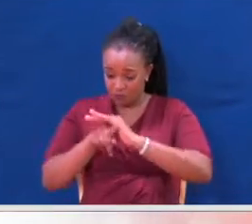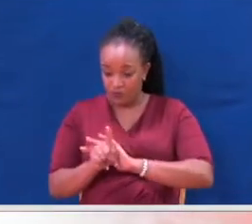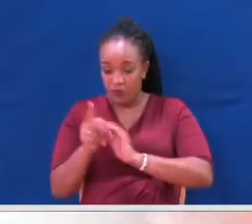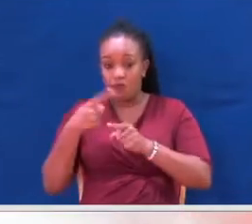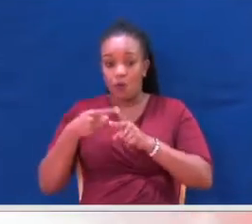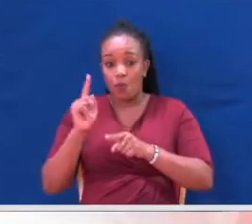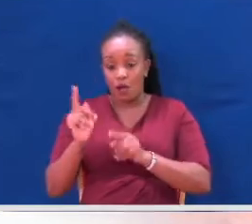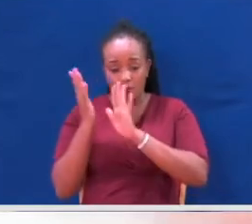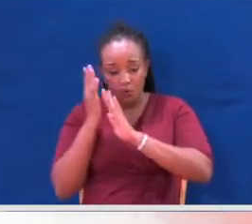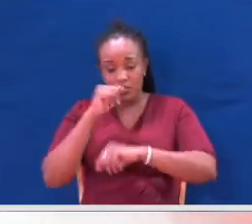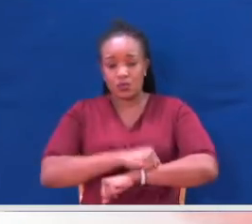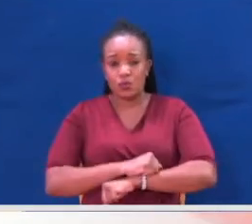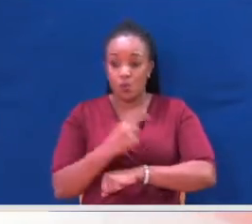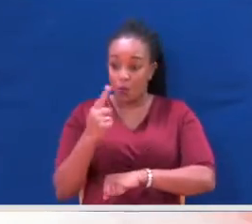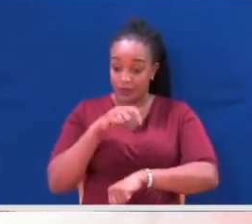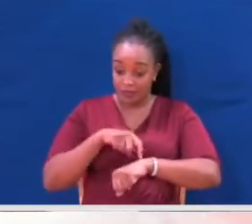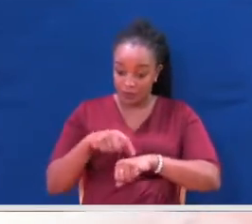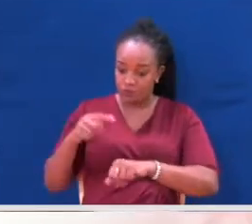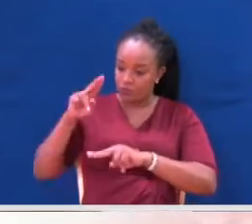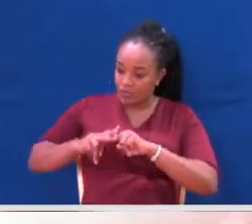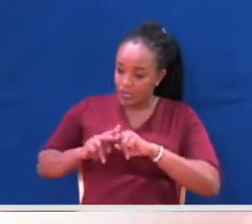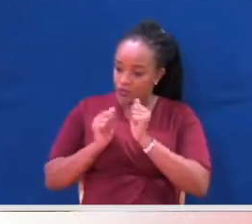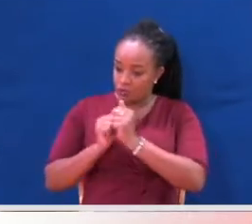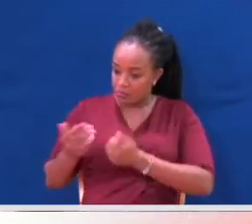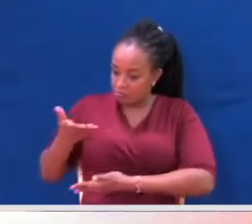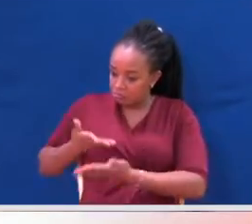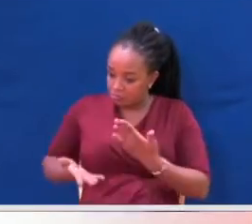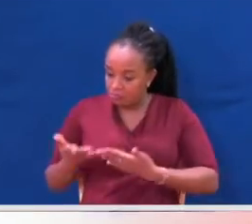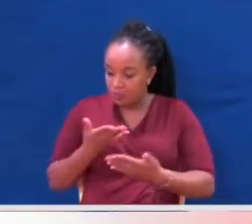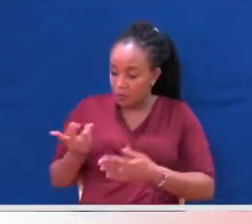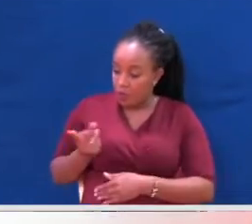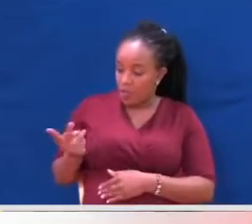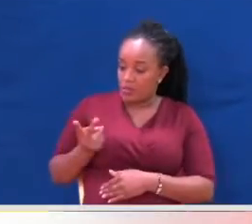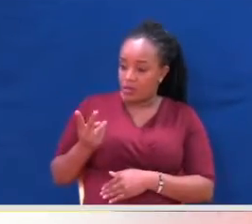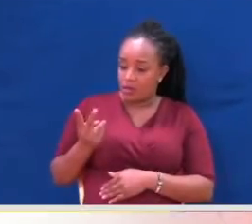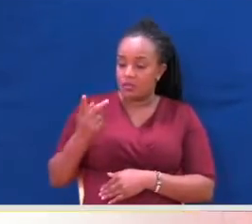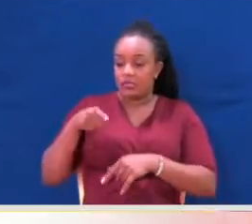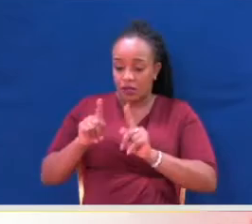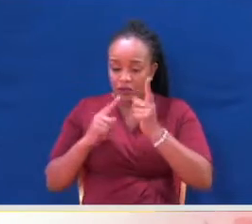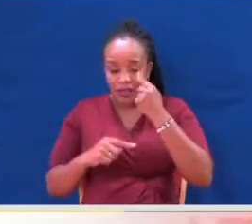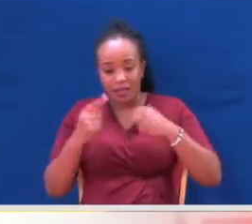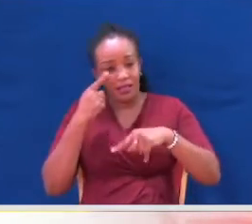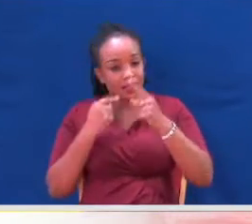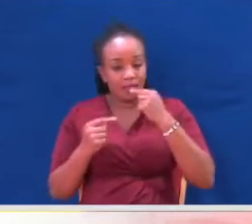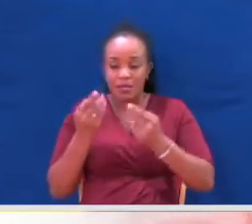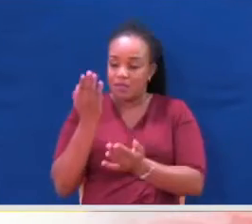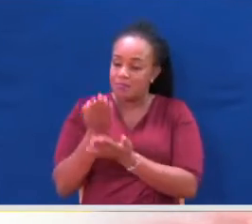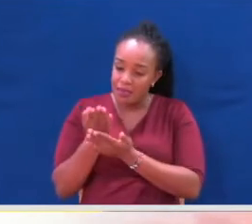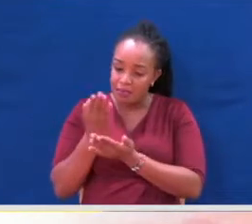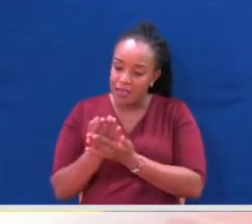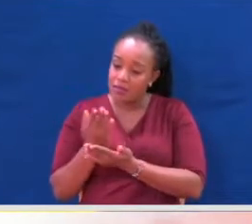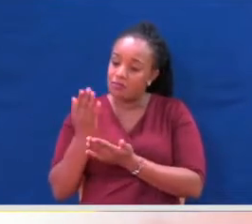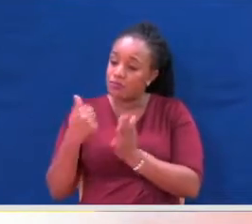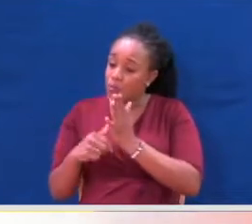one. Kuna siku tumekaa na yeye wawili ndiye aende kesho, nashtuka natoa machozi. Nikambembeleza, nikamuliza ni